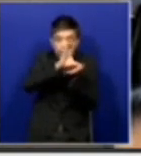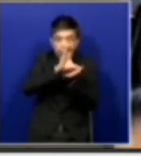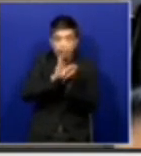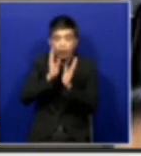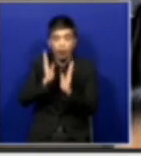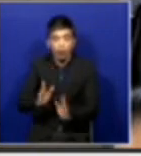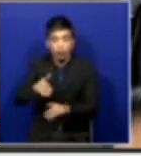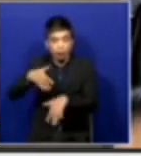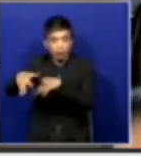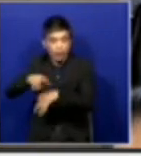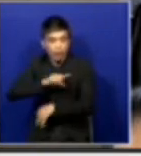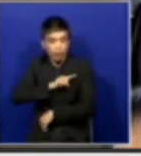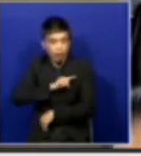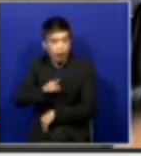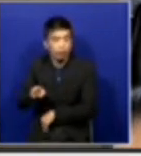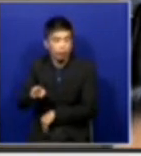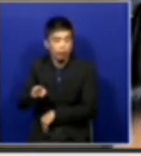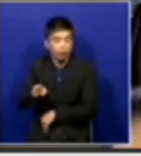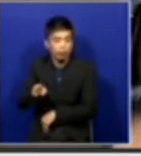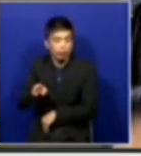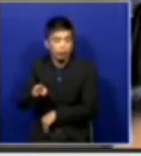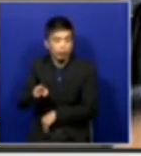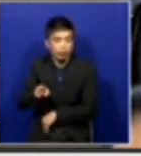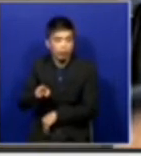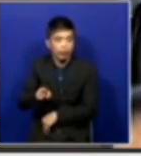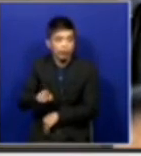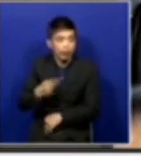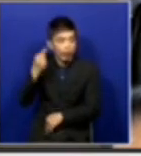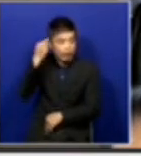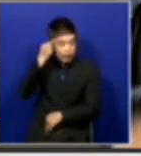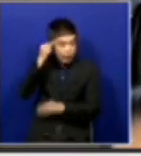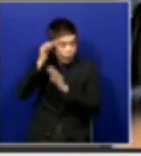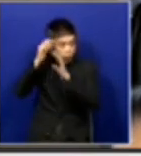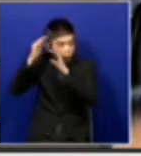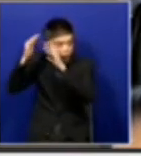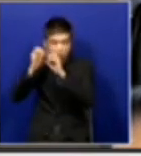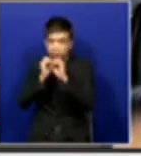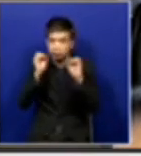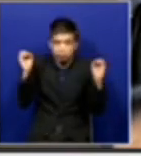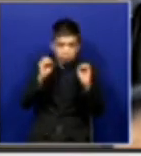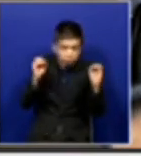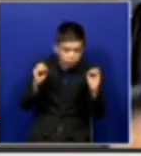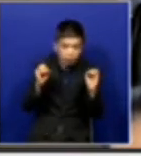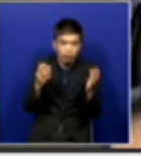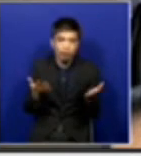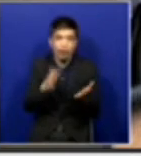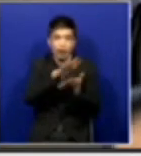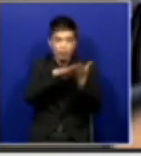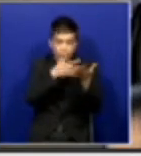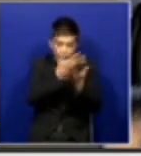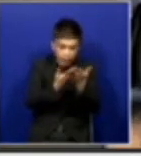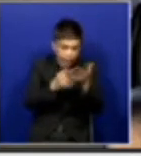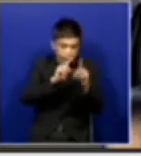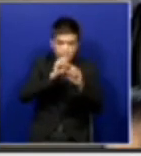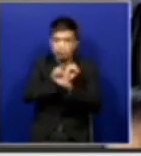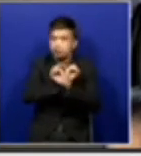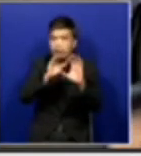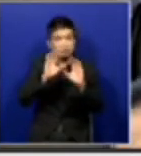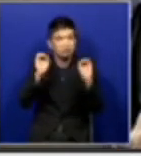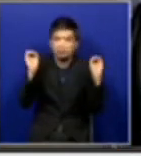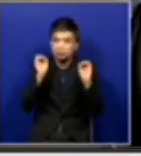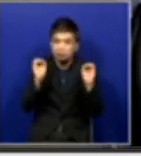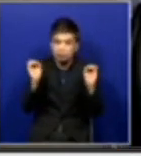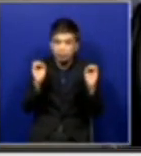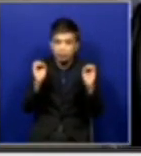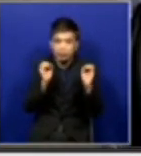แล้วมีความหวังอะไรฮะมันไม่ได้มีความหวังเลยแผนงานที่ชัดเจนก็ไม่มีเอามา